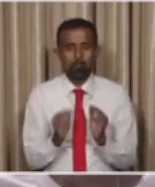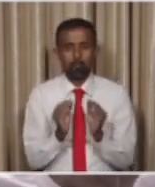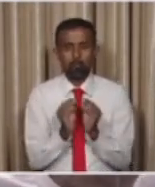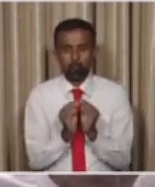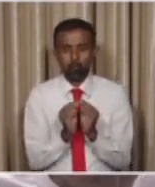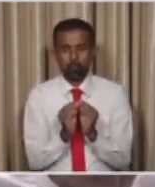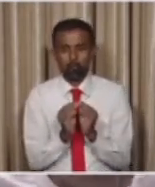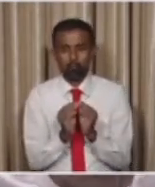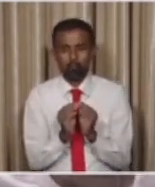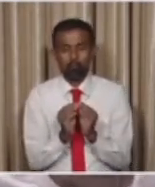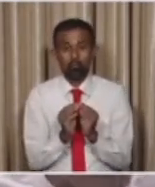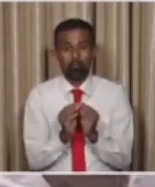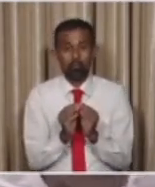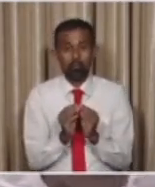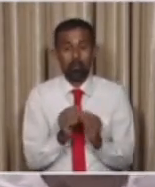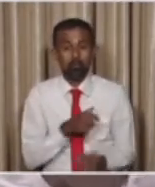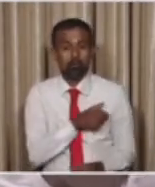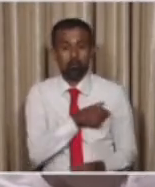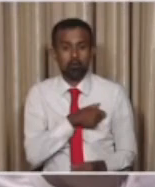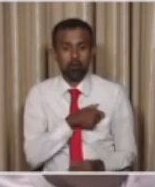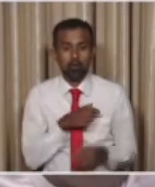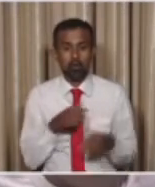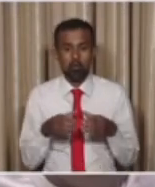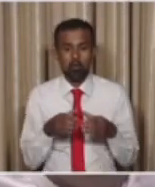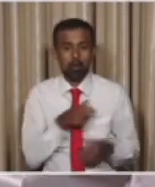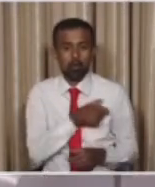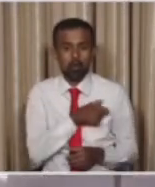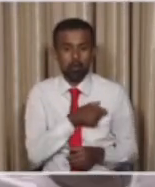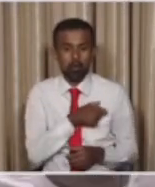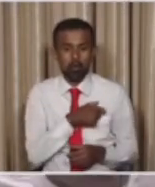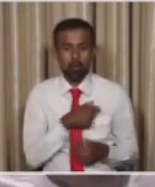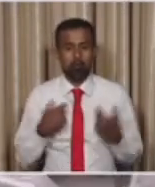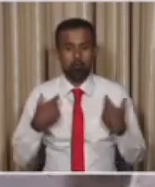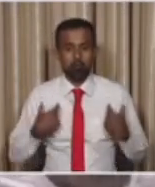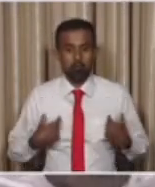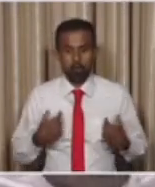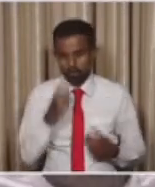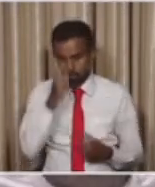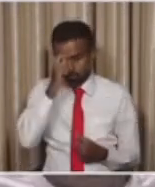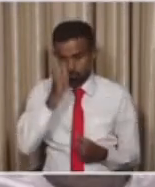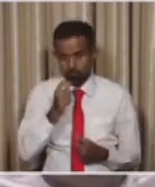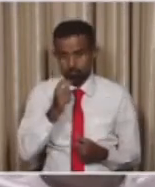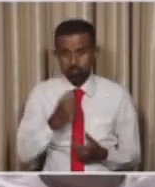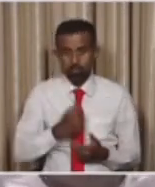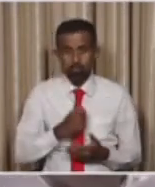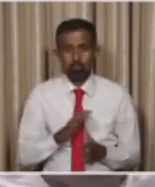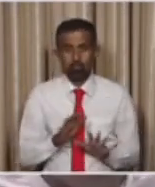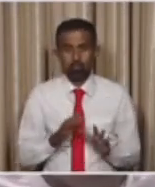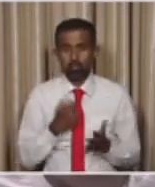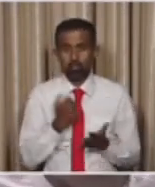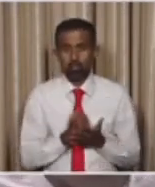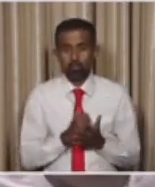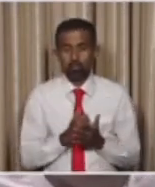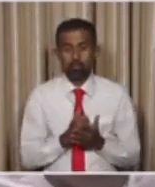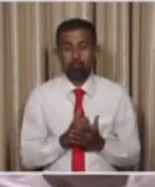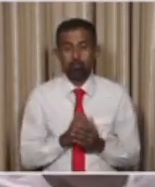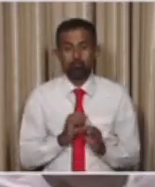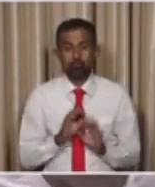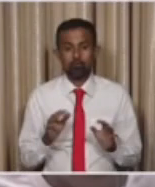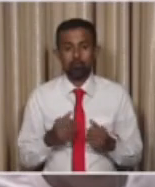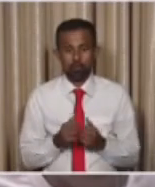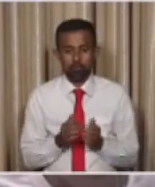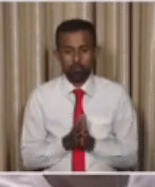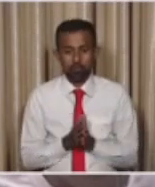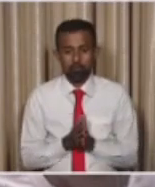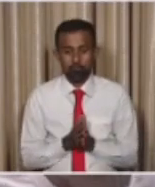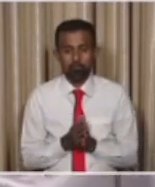පෙරමුණේ ආධ්‍යාත්මික නායකයා පක්ෂේ නායකයා මහින්ද රාජපක්ෂ මහත්තයා අපූර්ව ලියුමක් ඉදිරිපත් කරා. අඩුම ගානේ හරිද සාක්ෂියක්